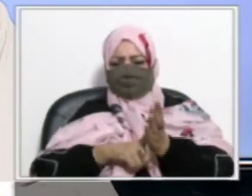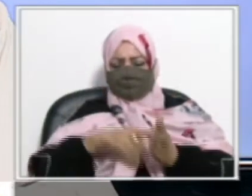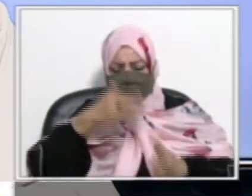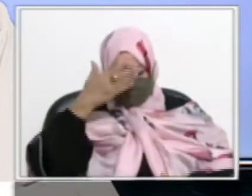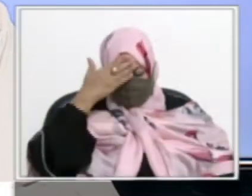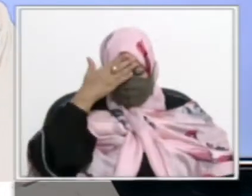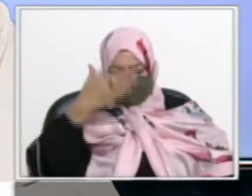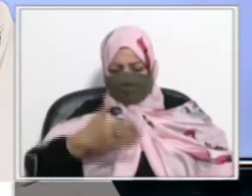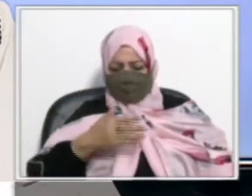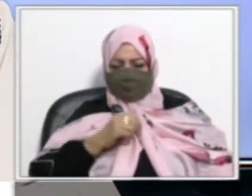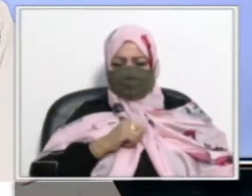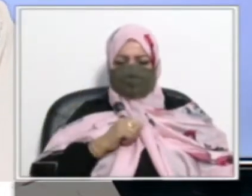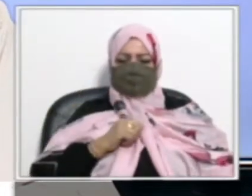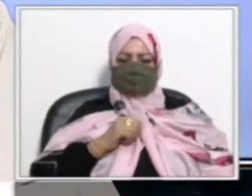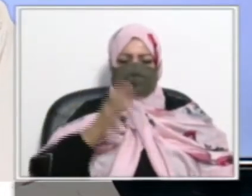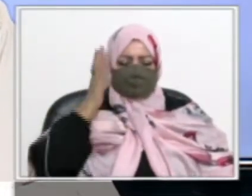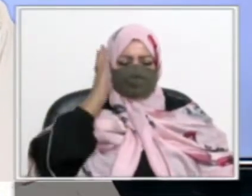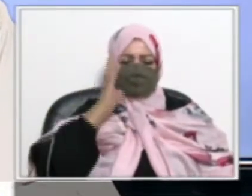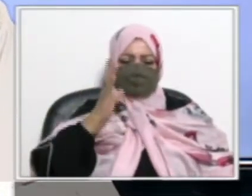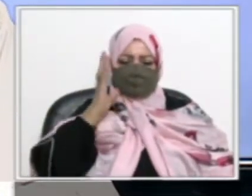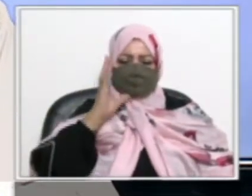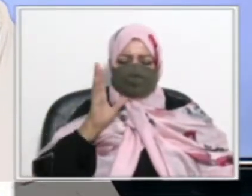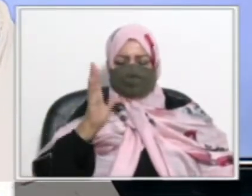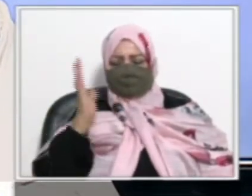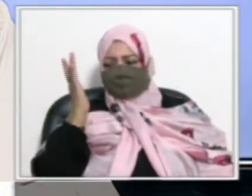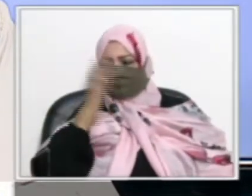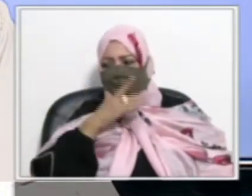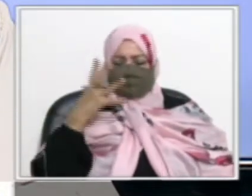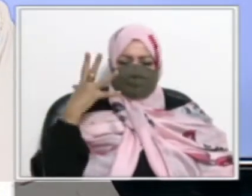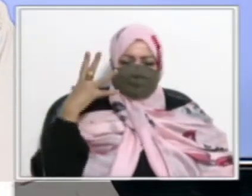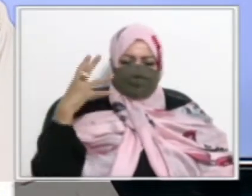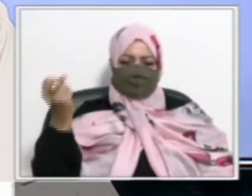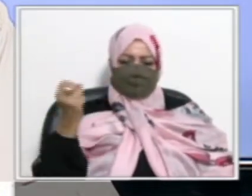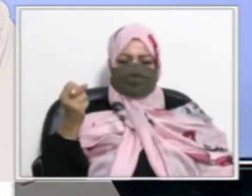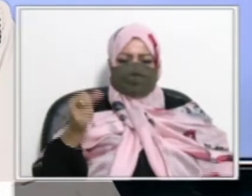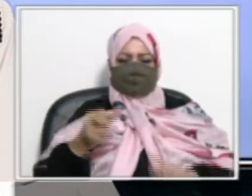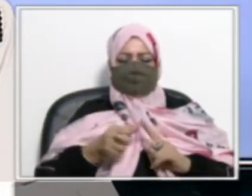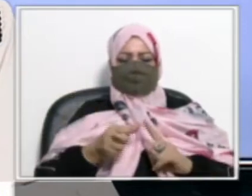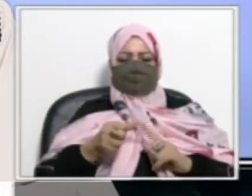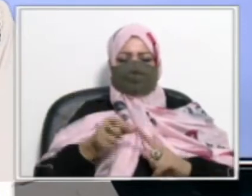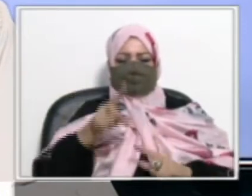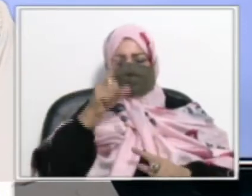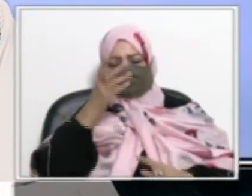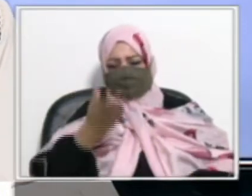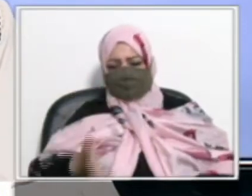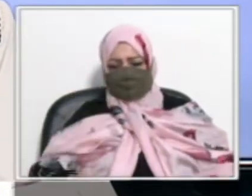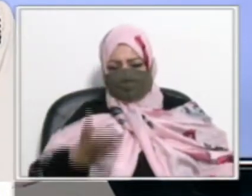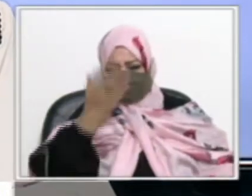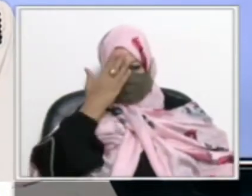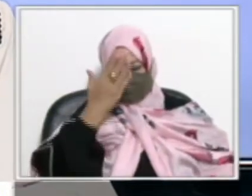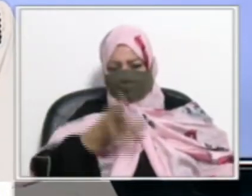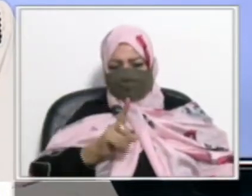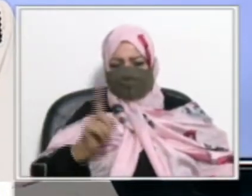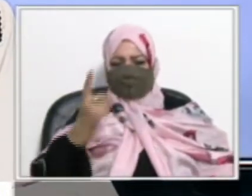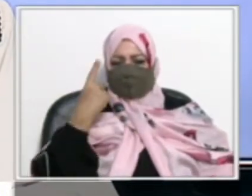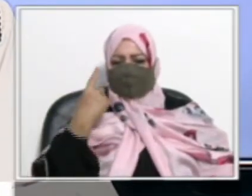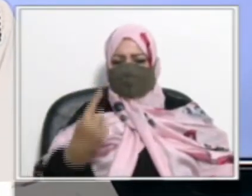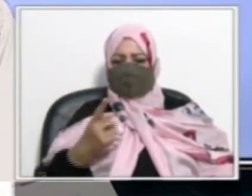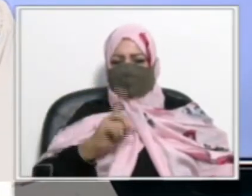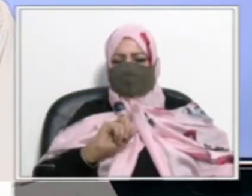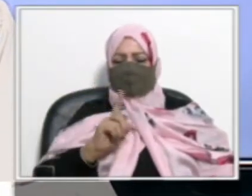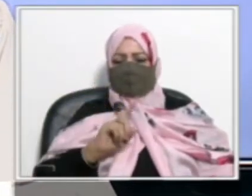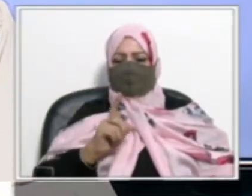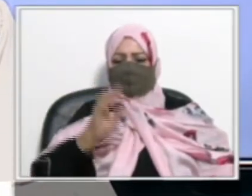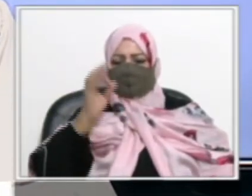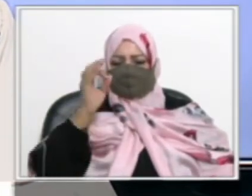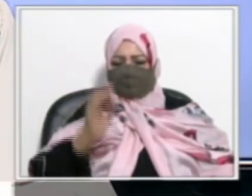يصلحها لوحده، لا بد أن نأتي بالفاتحة إن تركنا فاتحة وثم نسجد، ولا